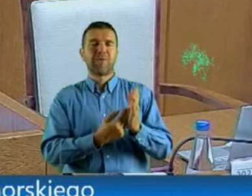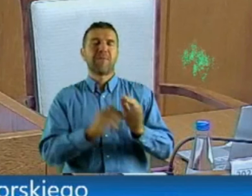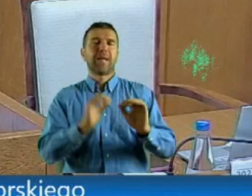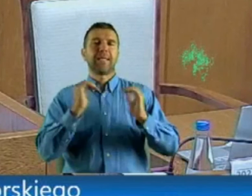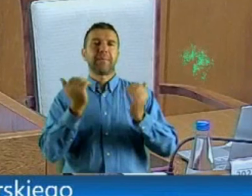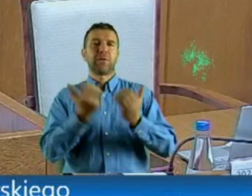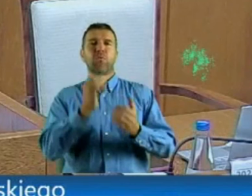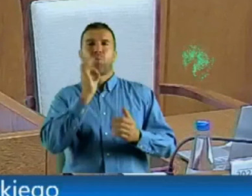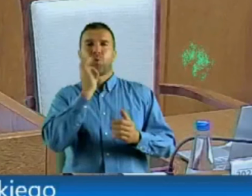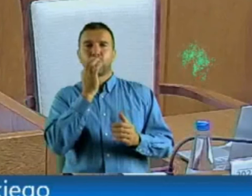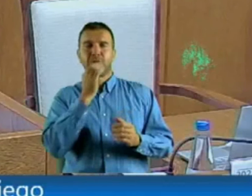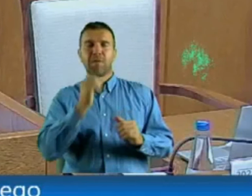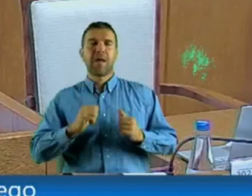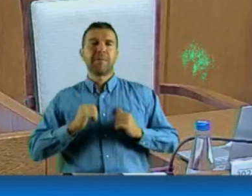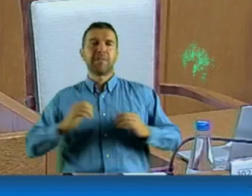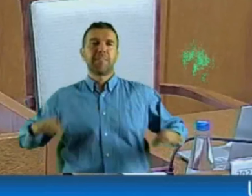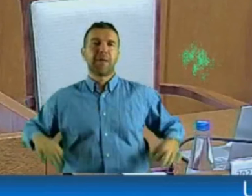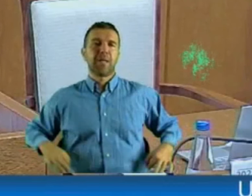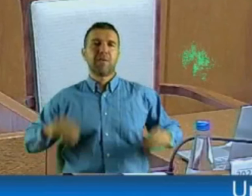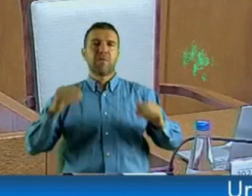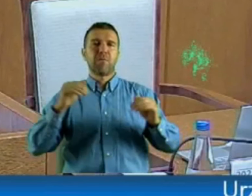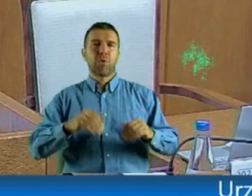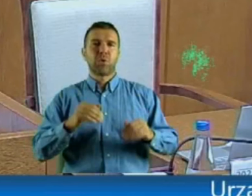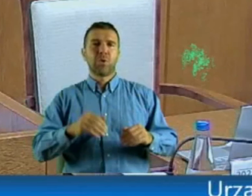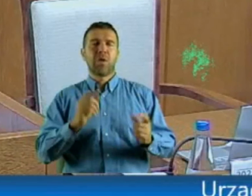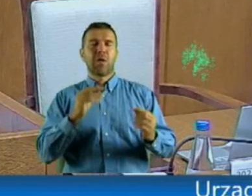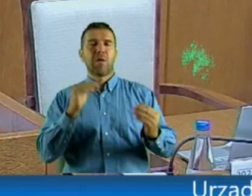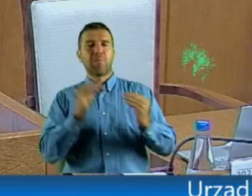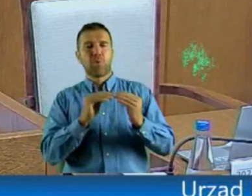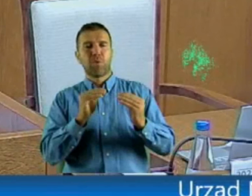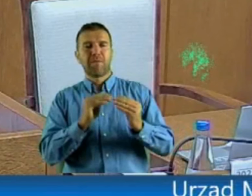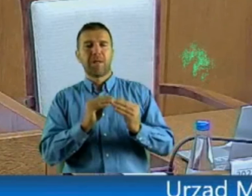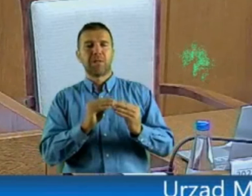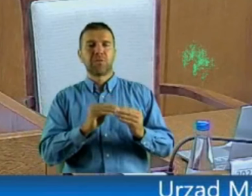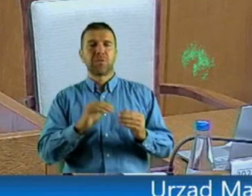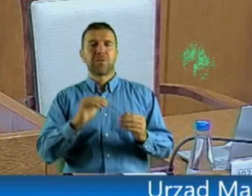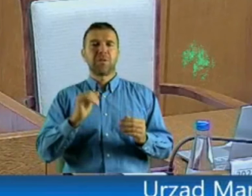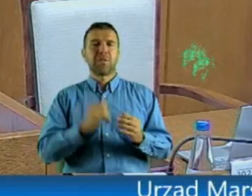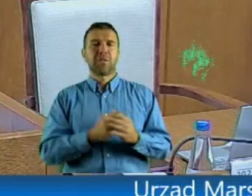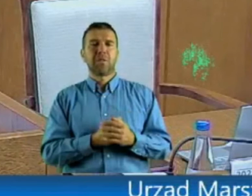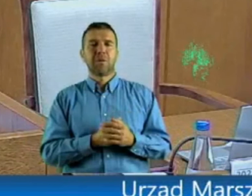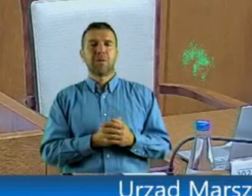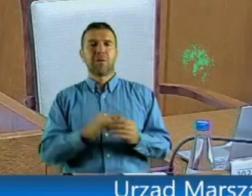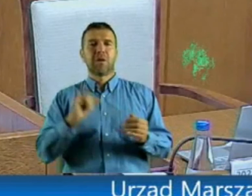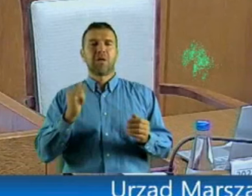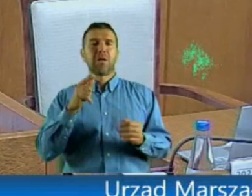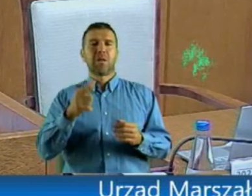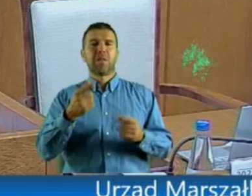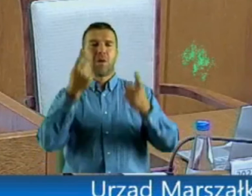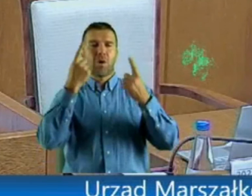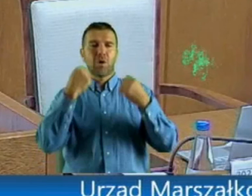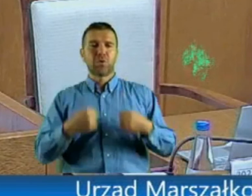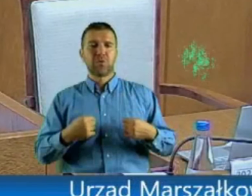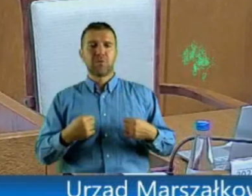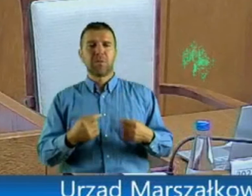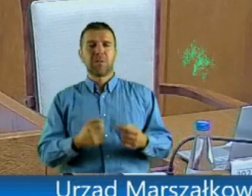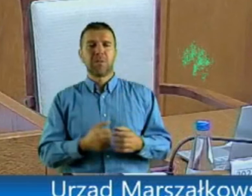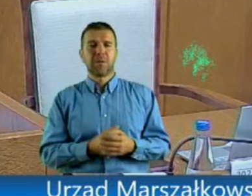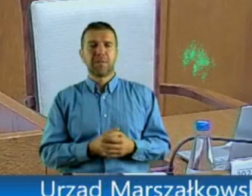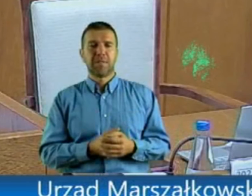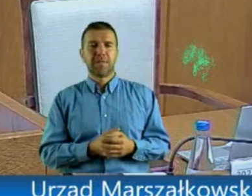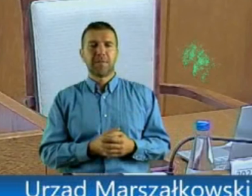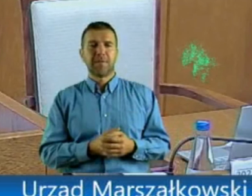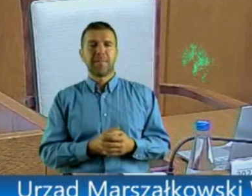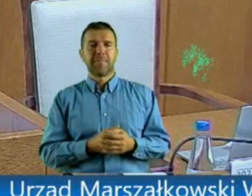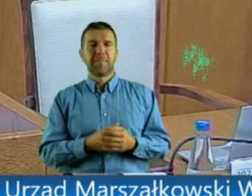sejmików młodzieżowych, abyście Państwo mogli porównywać, jak inne osoby umiejscawiają